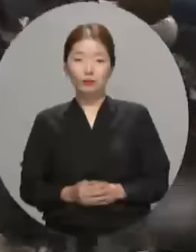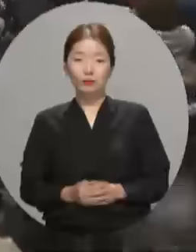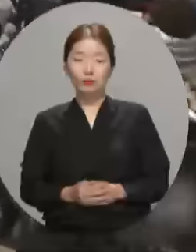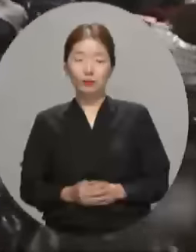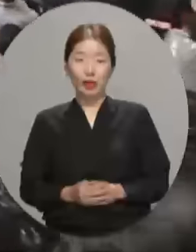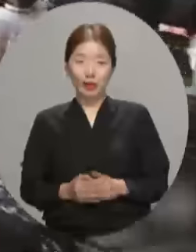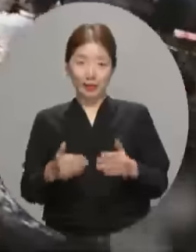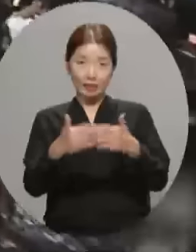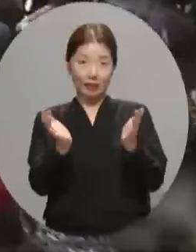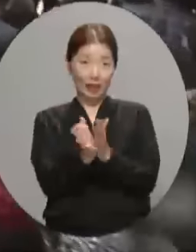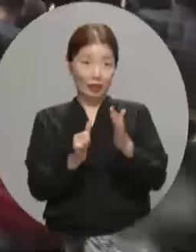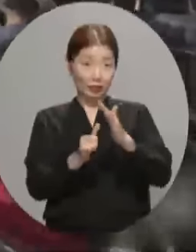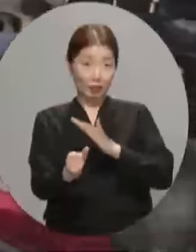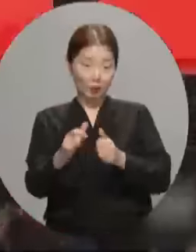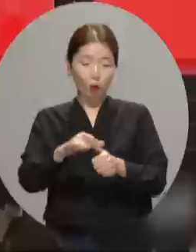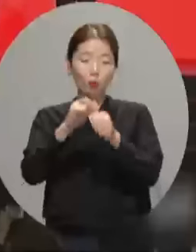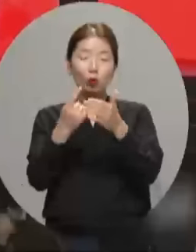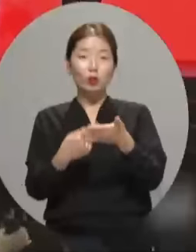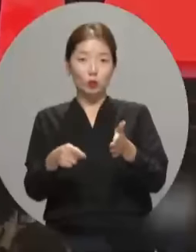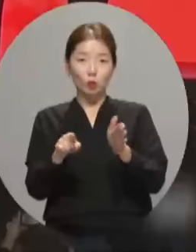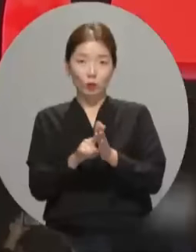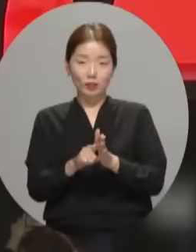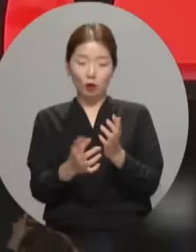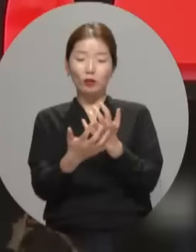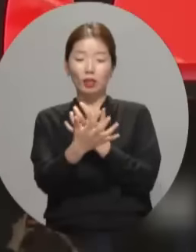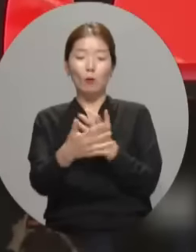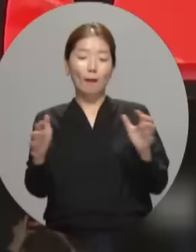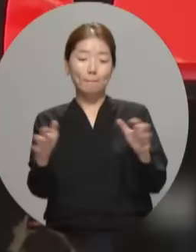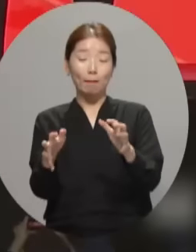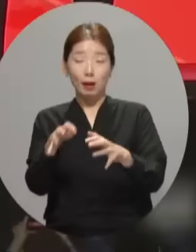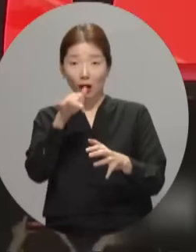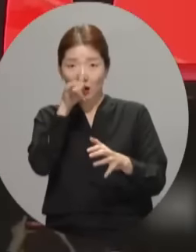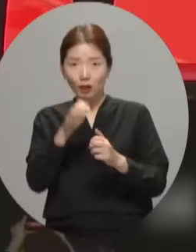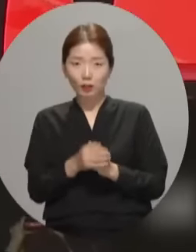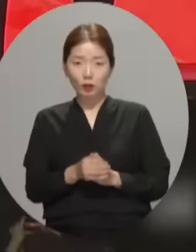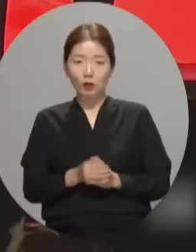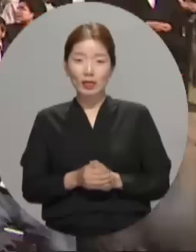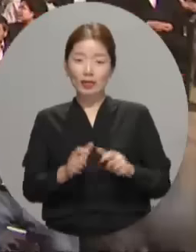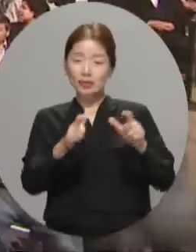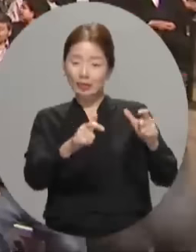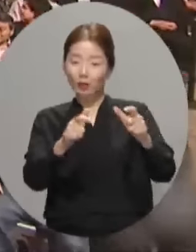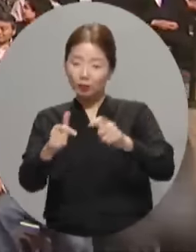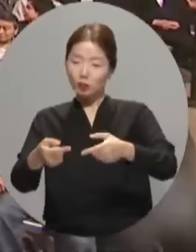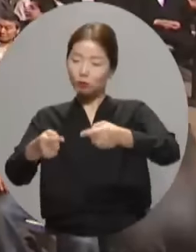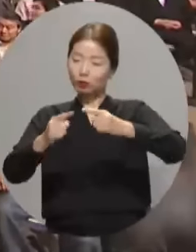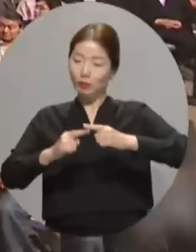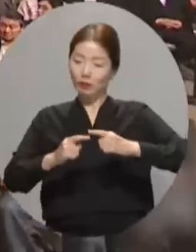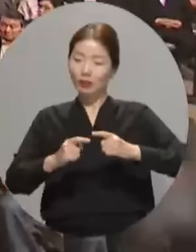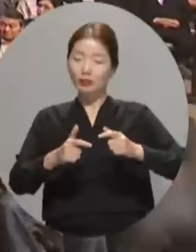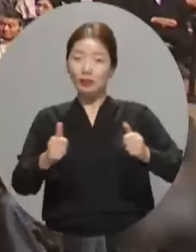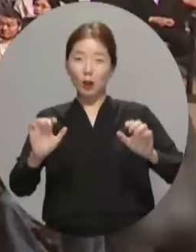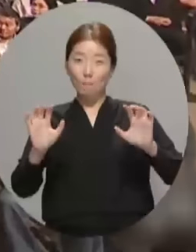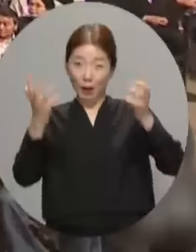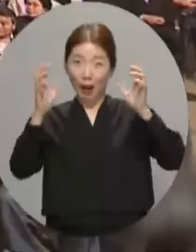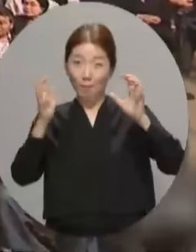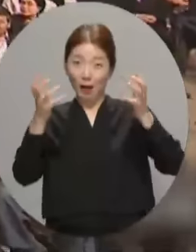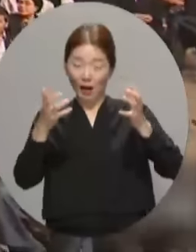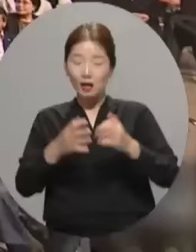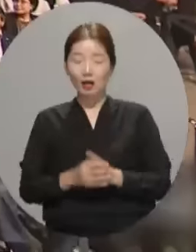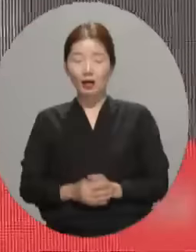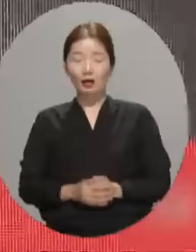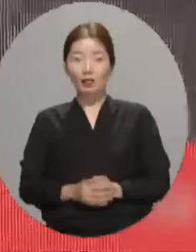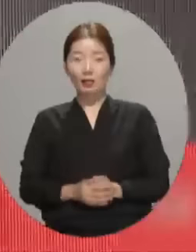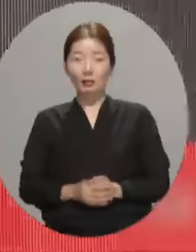차기 당 지도부를 뽑기 위해 열린 국민의힘 전당대회. 사회자가 각 지역별 참가자들의 호응을 이끌어내는 시간을